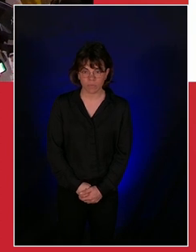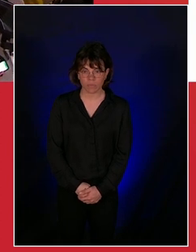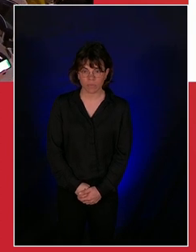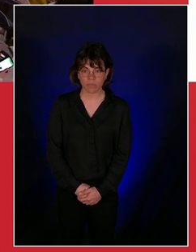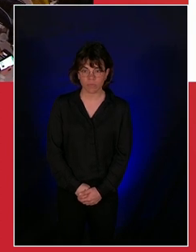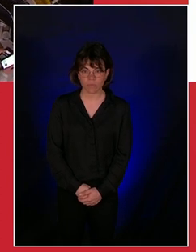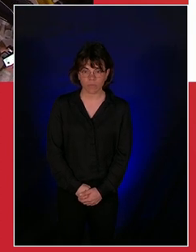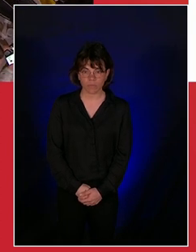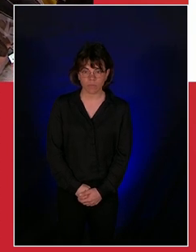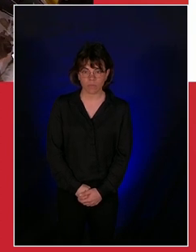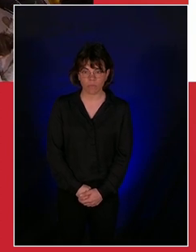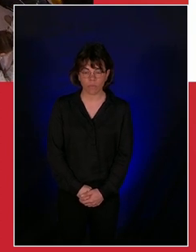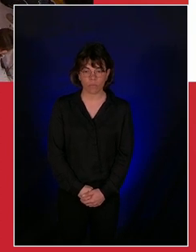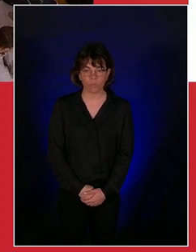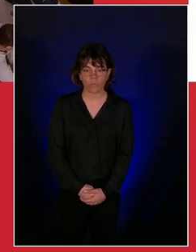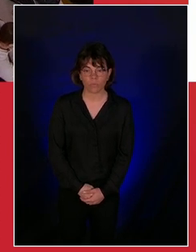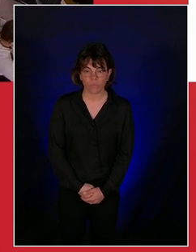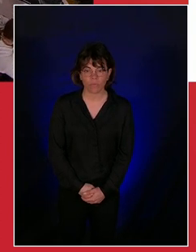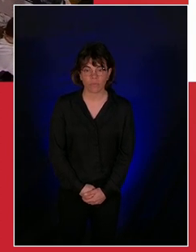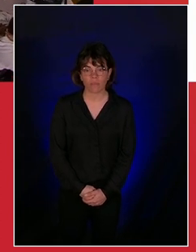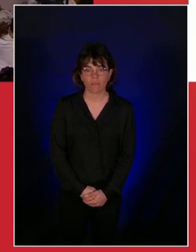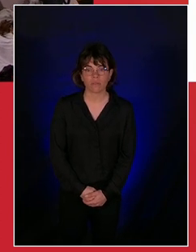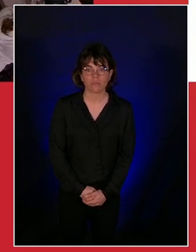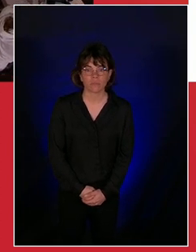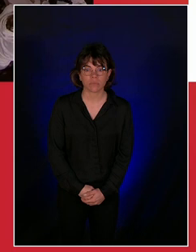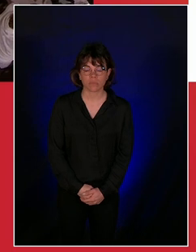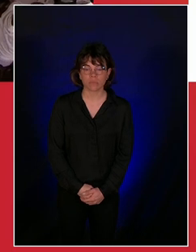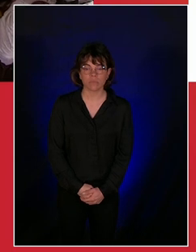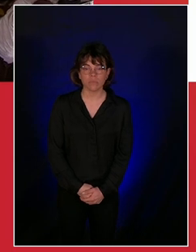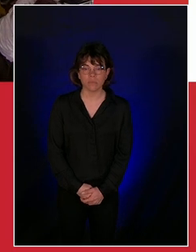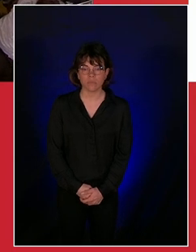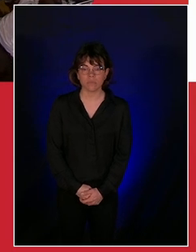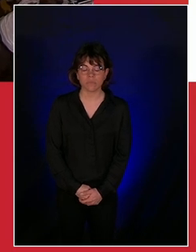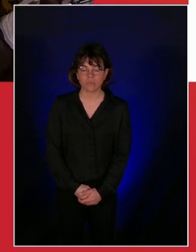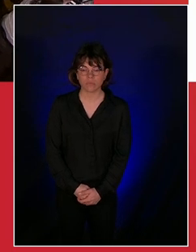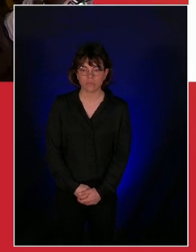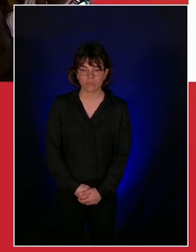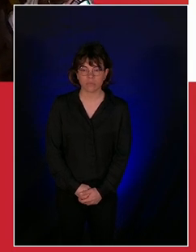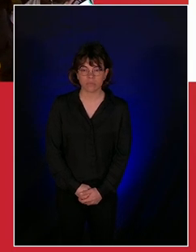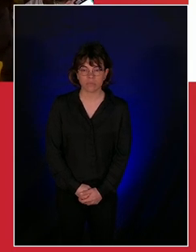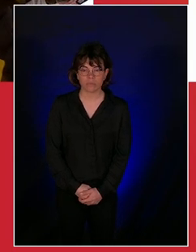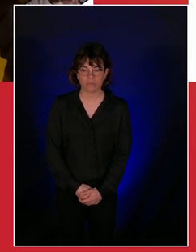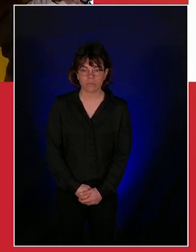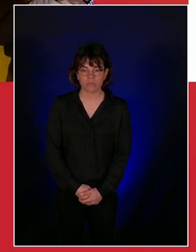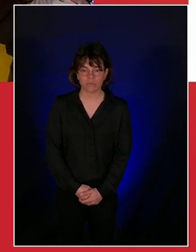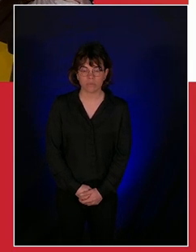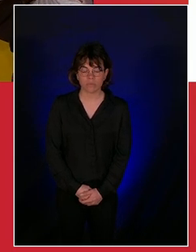Gobi, Catherine Giraud, David